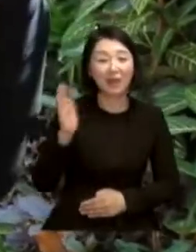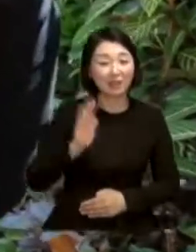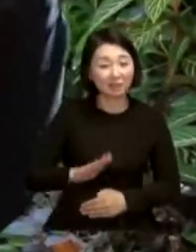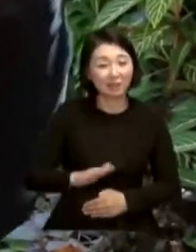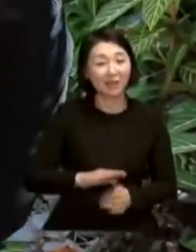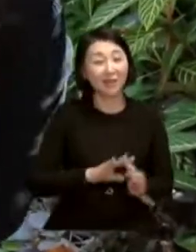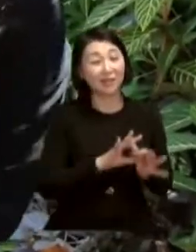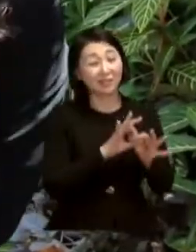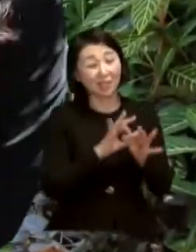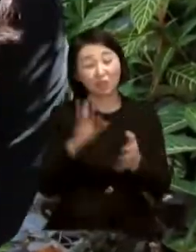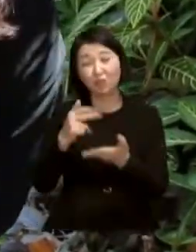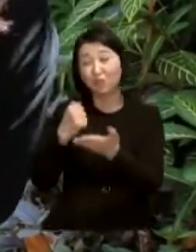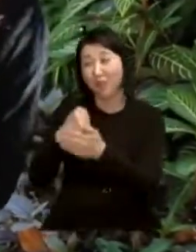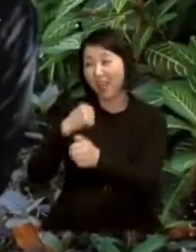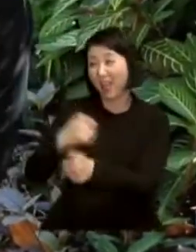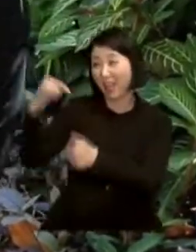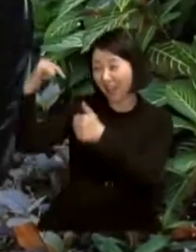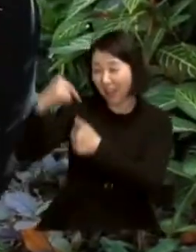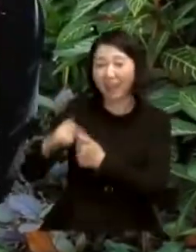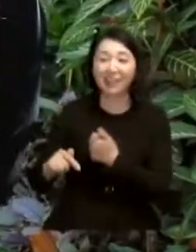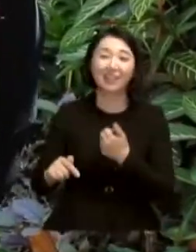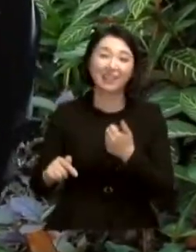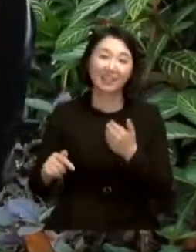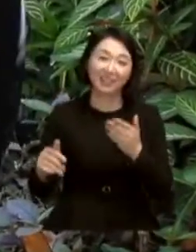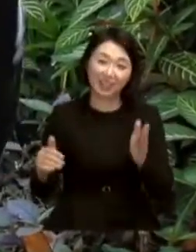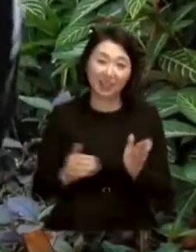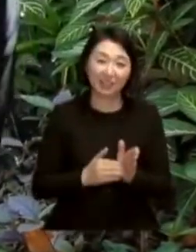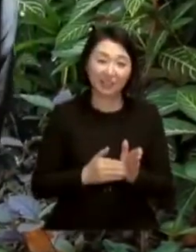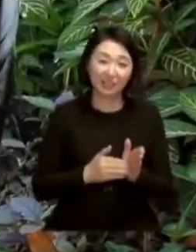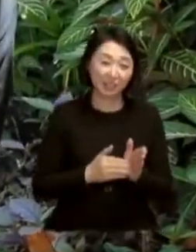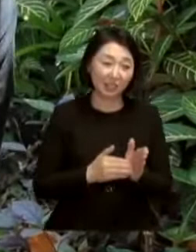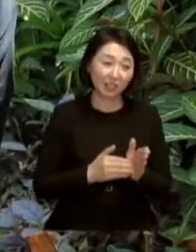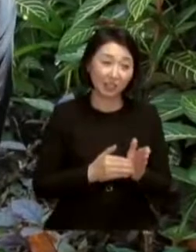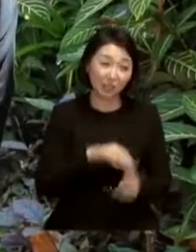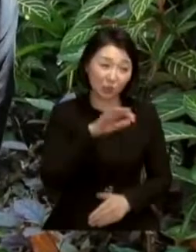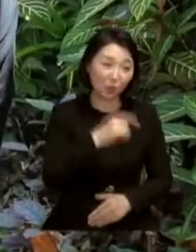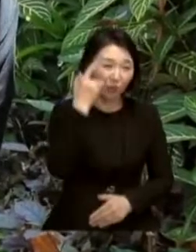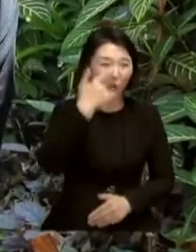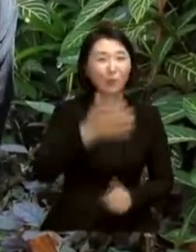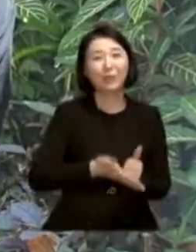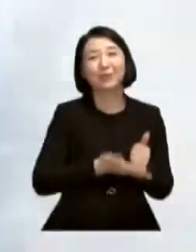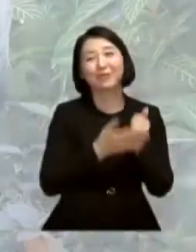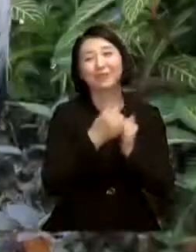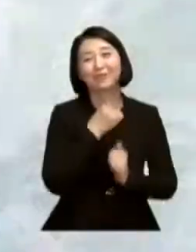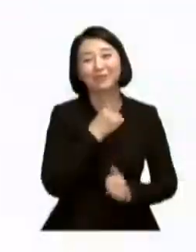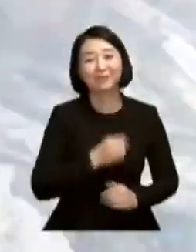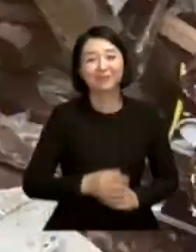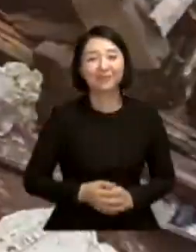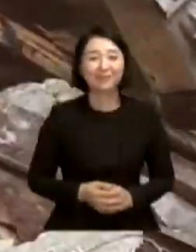계속 주님이 하라 하실 때까지 이곳 영혼들을 섬길 것입니다.